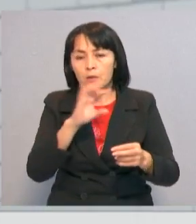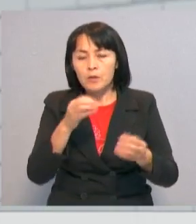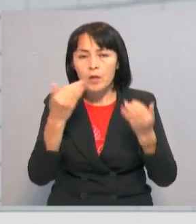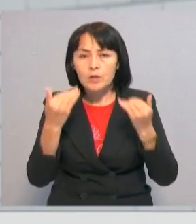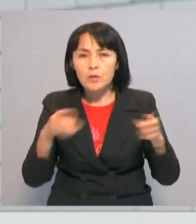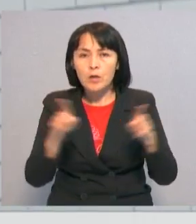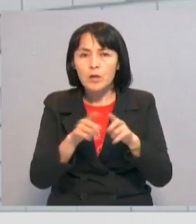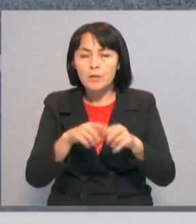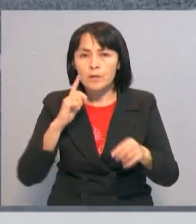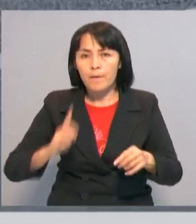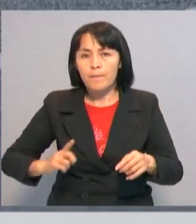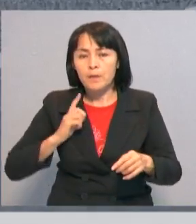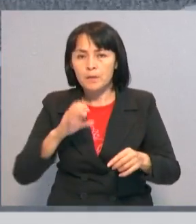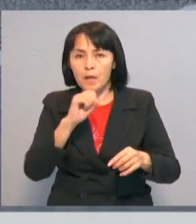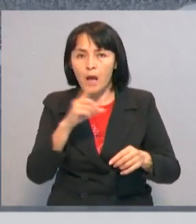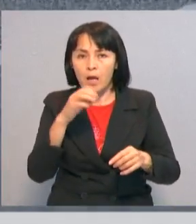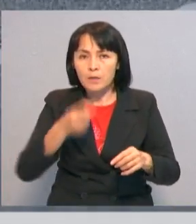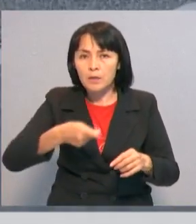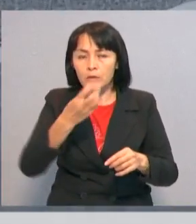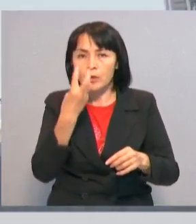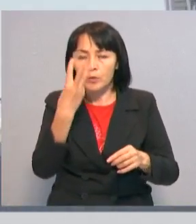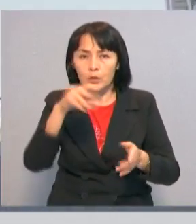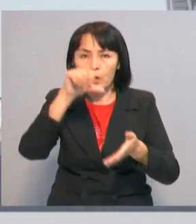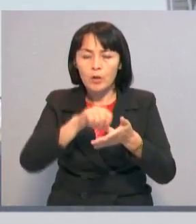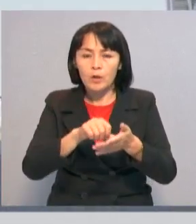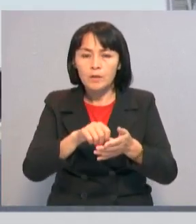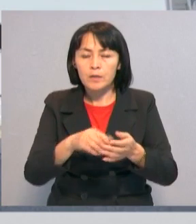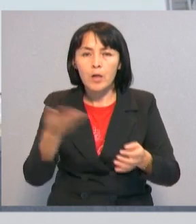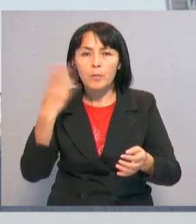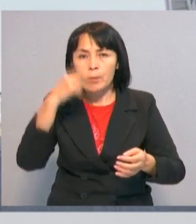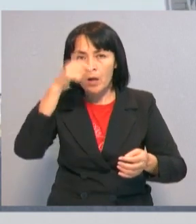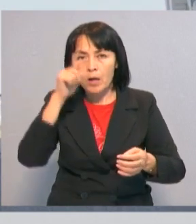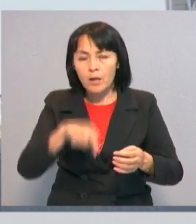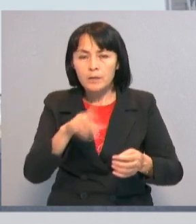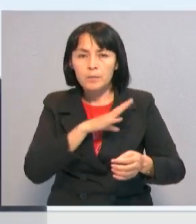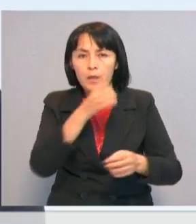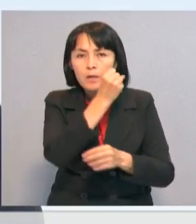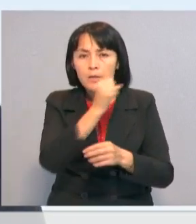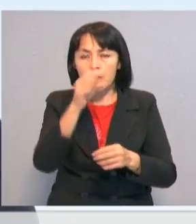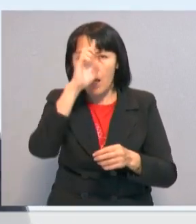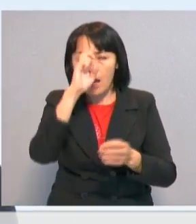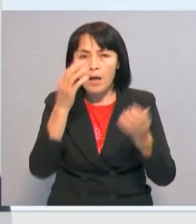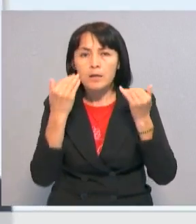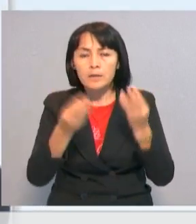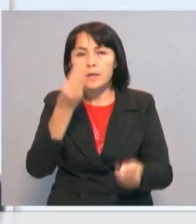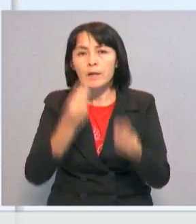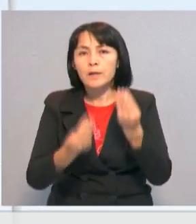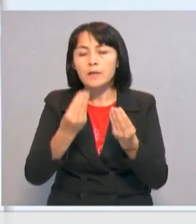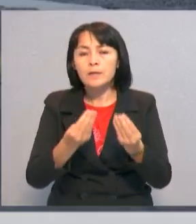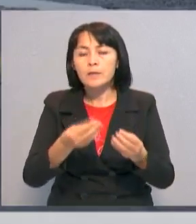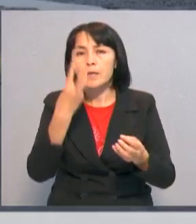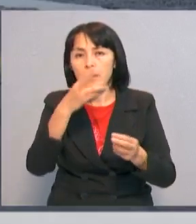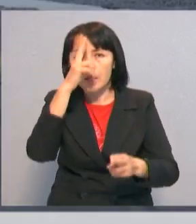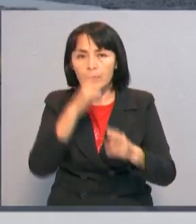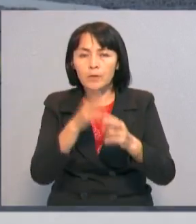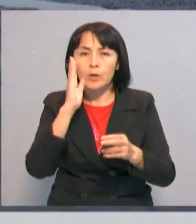и нурканат мастера по Агату все Трое выступят в сборной в прошлом году они стали чемпионами страны на играх кочевников Три